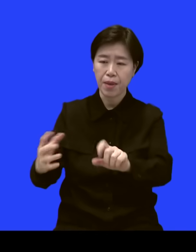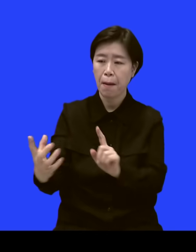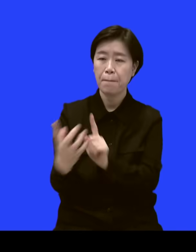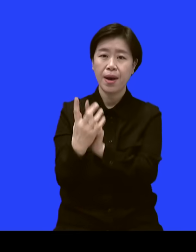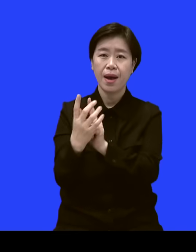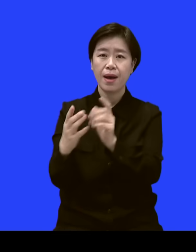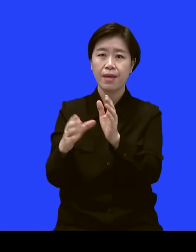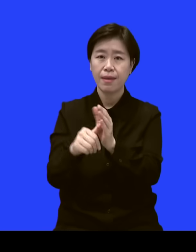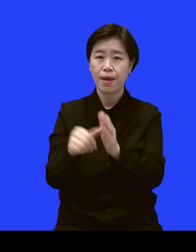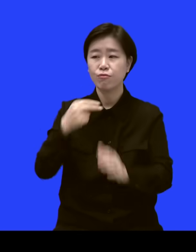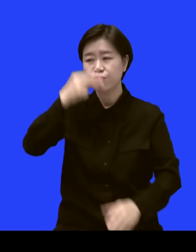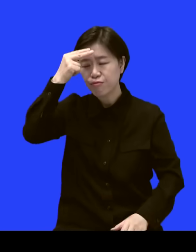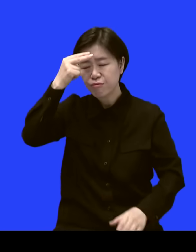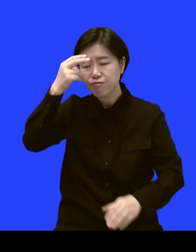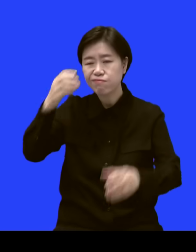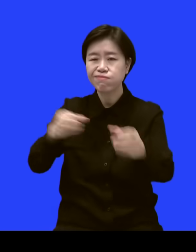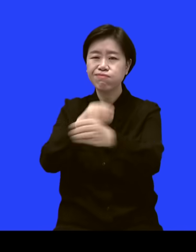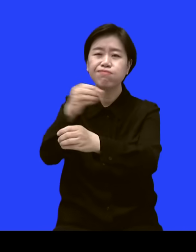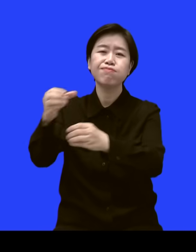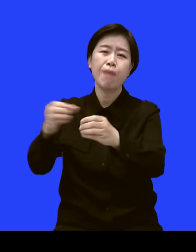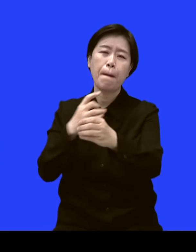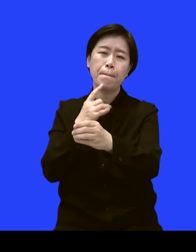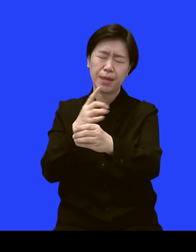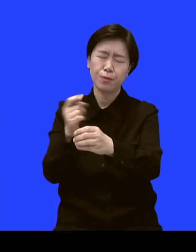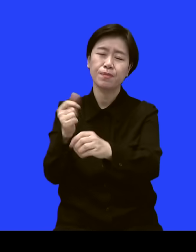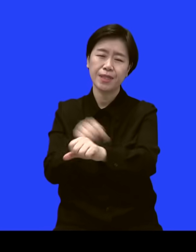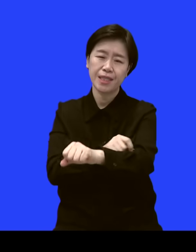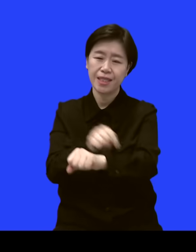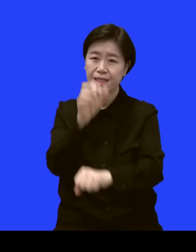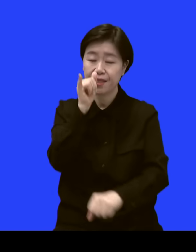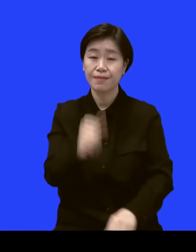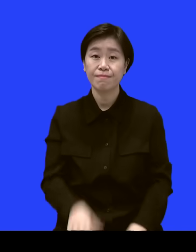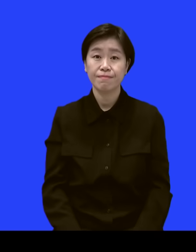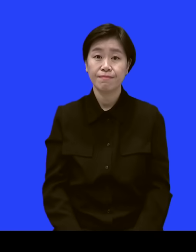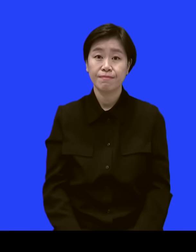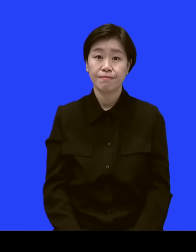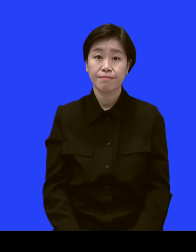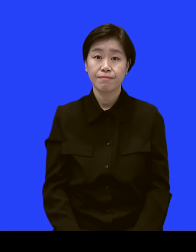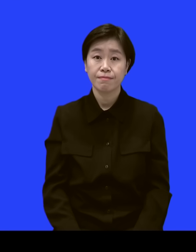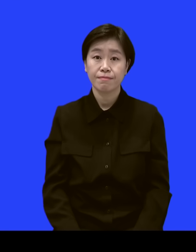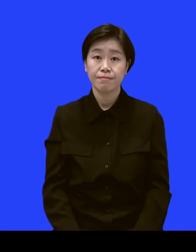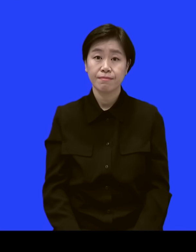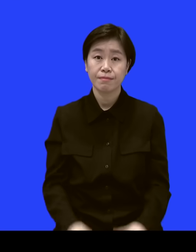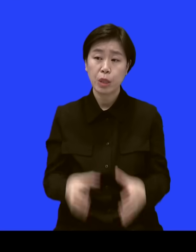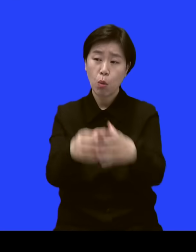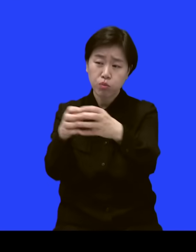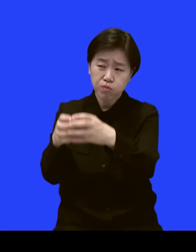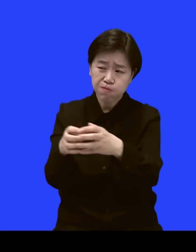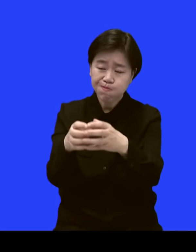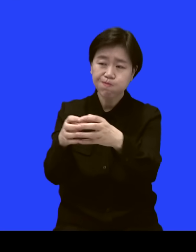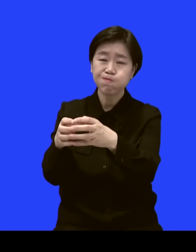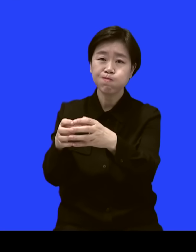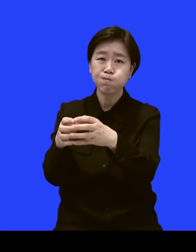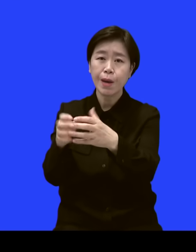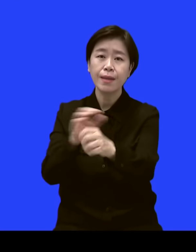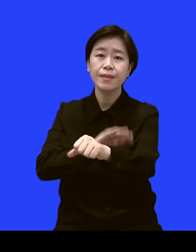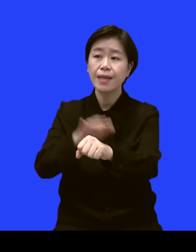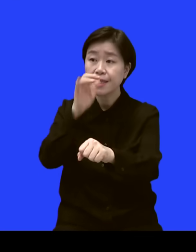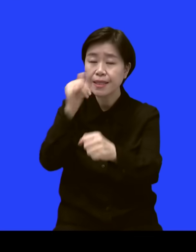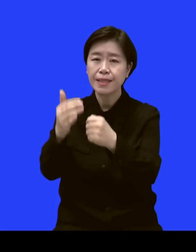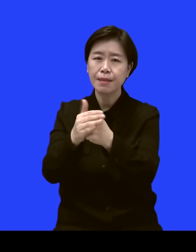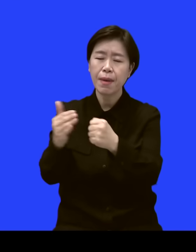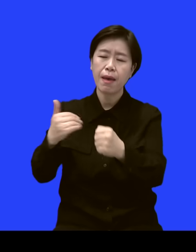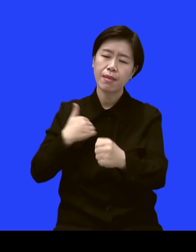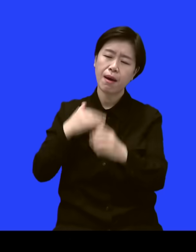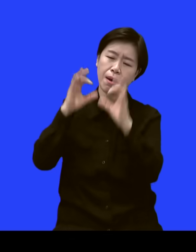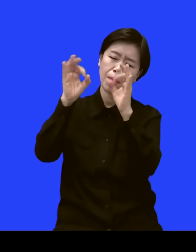알코올 시너지가 생긴 거예요. 그래서 저도 너무나도 조금 비정상적인 감정들, 애정들을